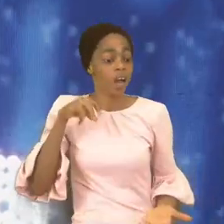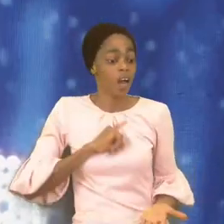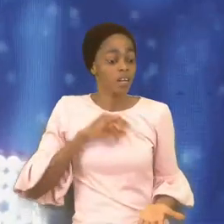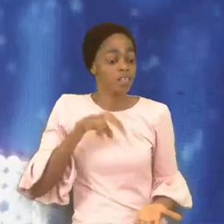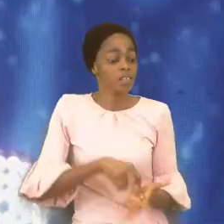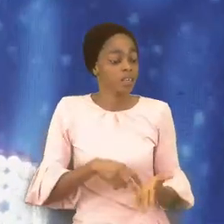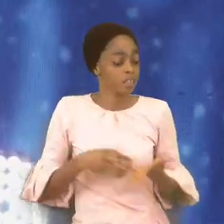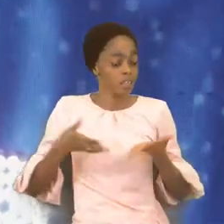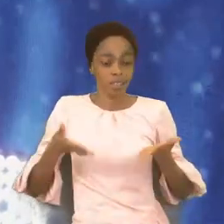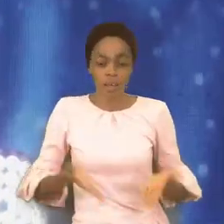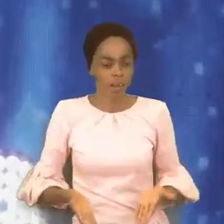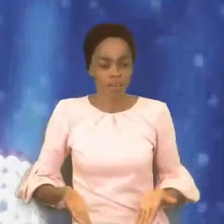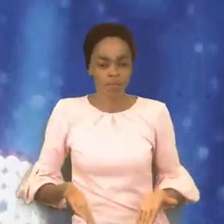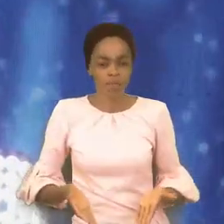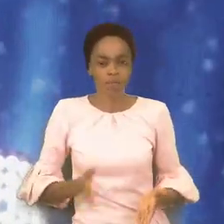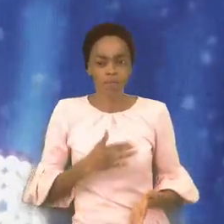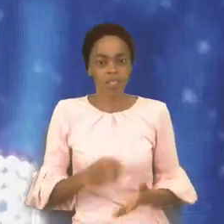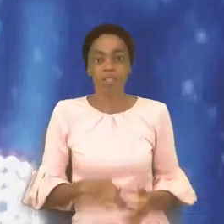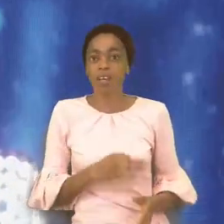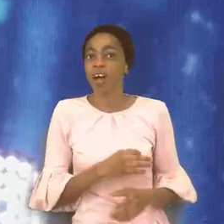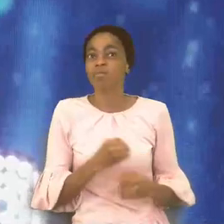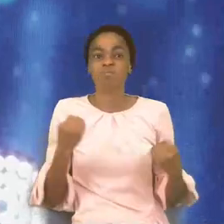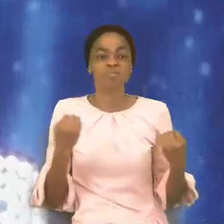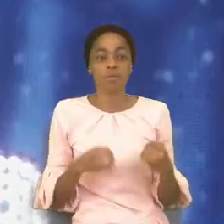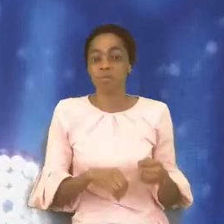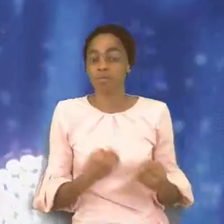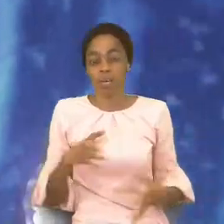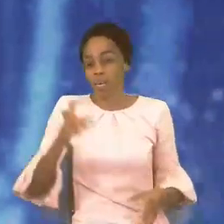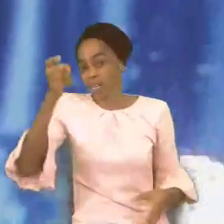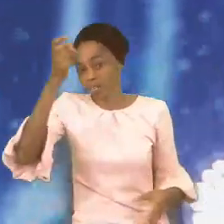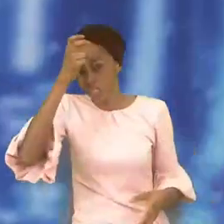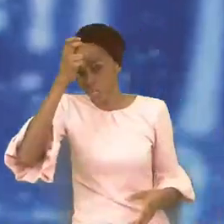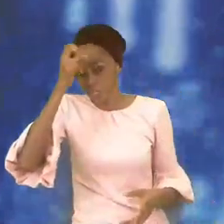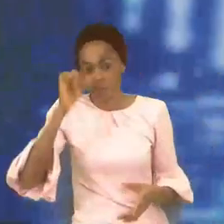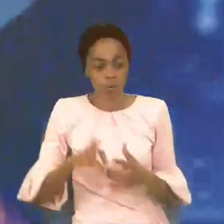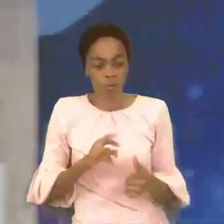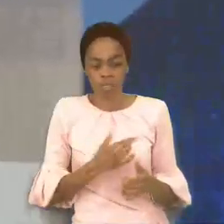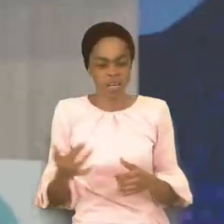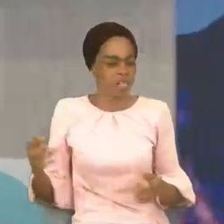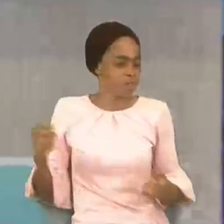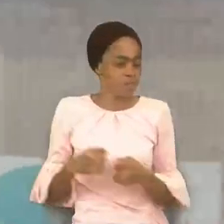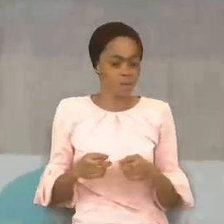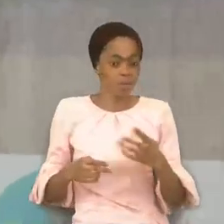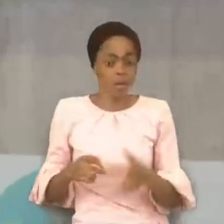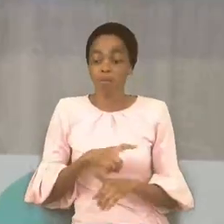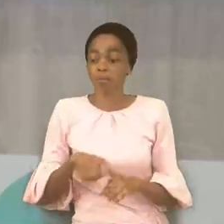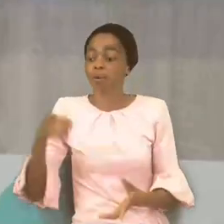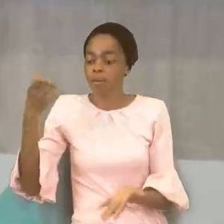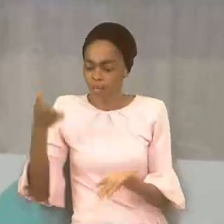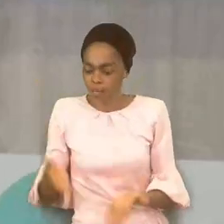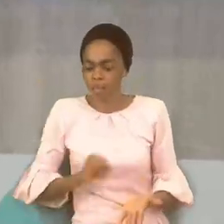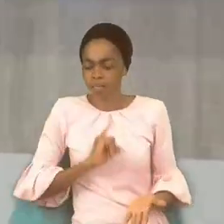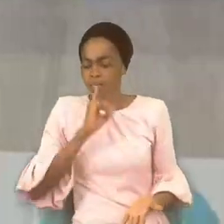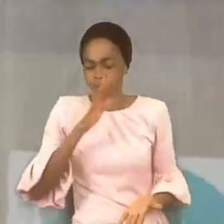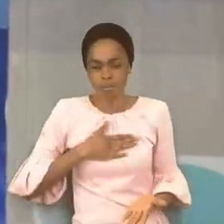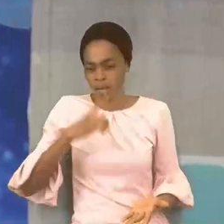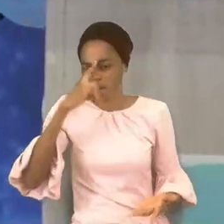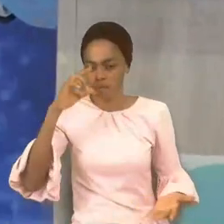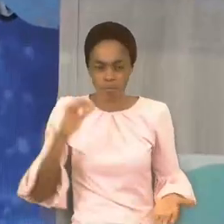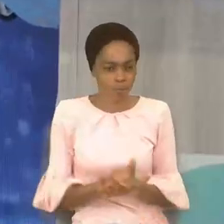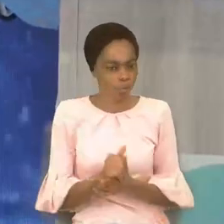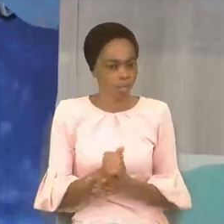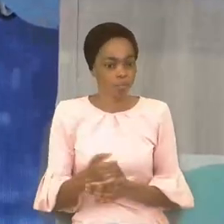où je tiens. Ils peuvent être aussi nombreux que des démons ou par terre, mais voici ma conviction,